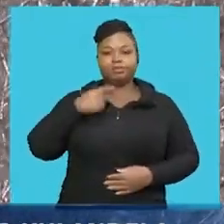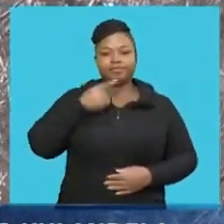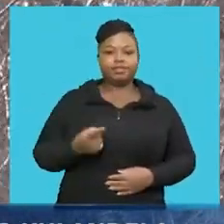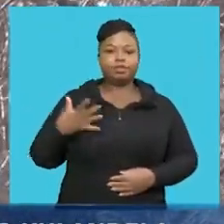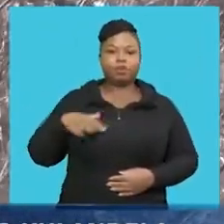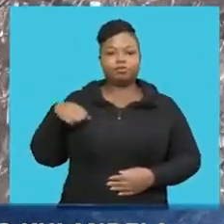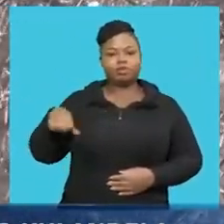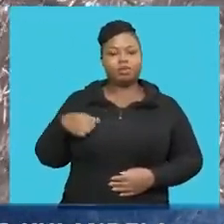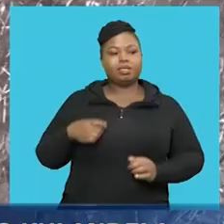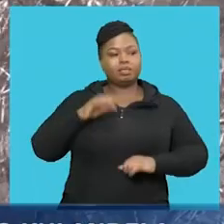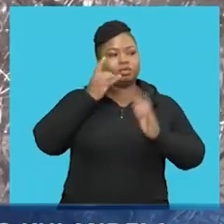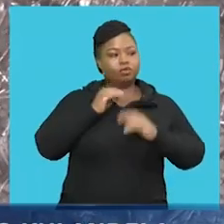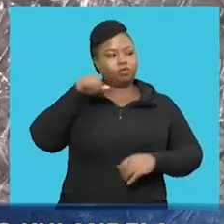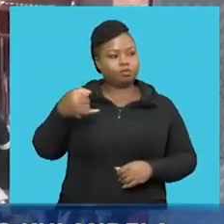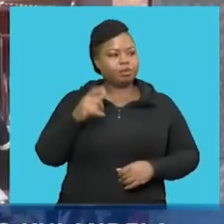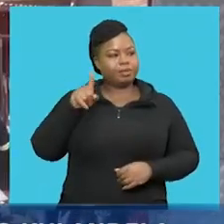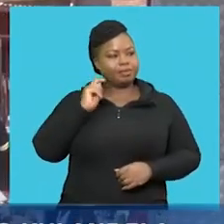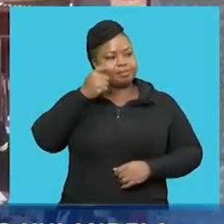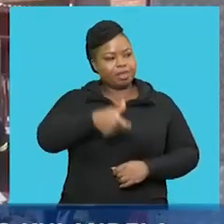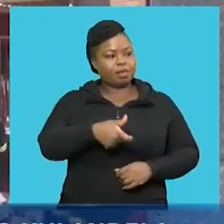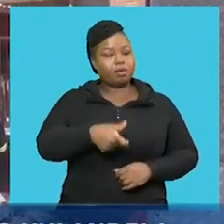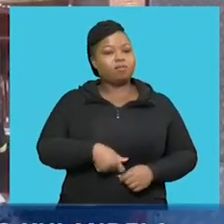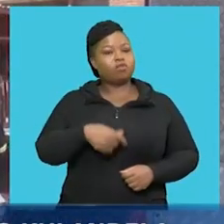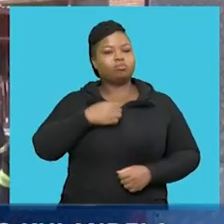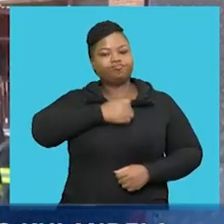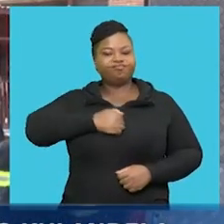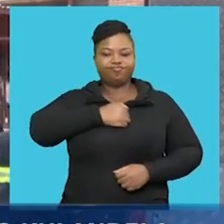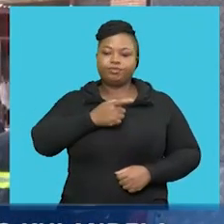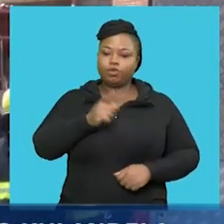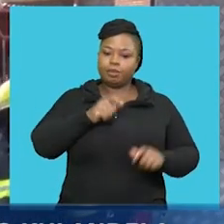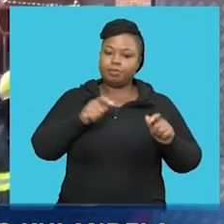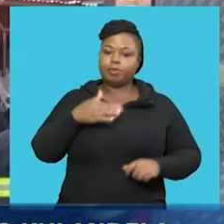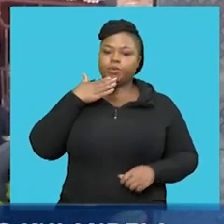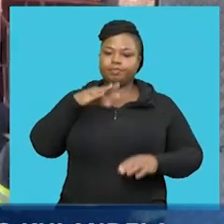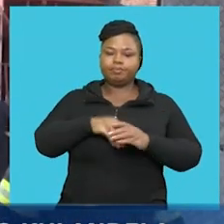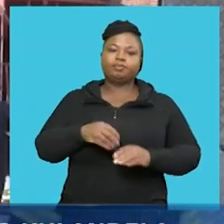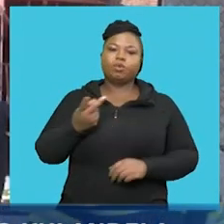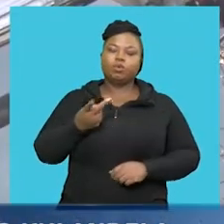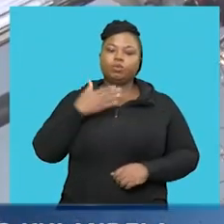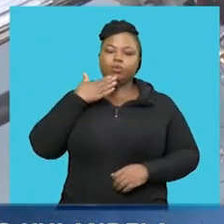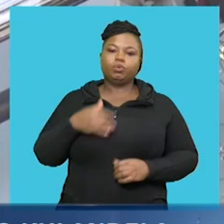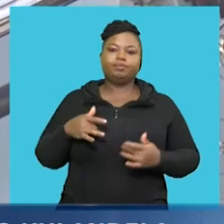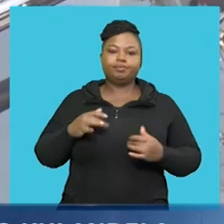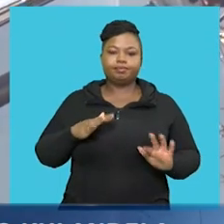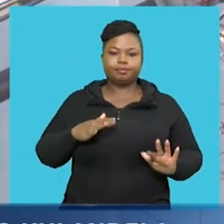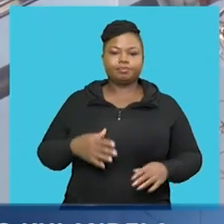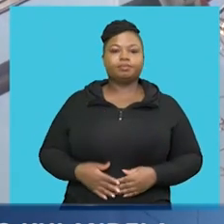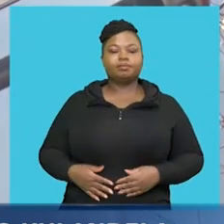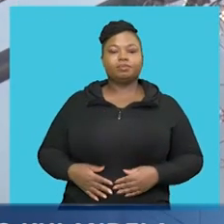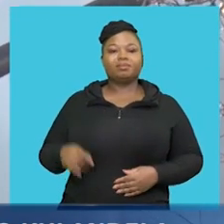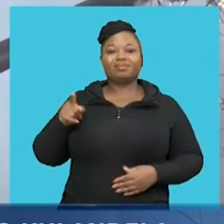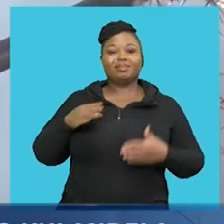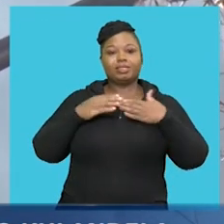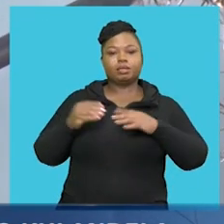umasipala wesifundi iGoli ukhokhe isinxephezelo ukhokhele izisulu nalabo kabasinda kulesi sigameko. Lo ke uhola